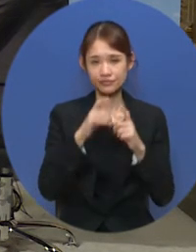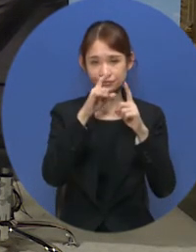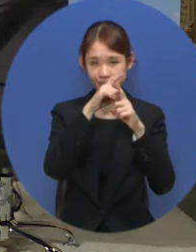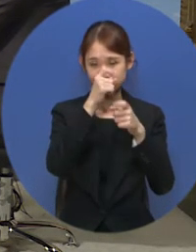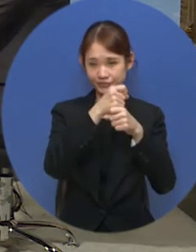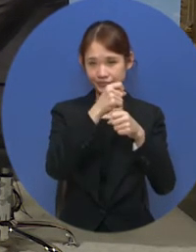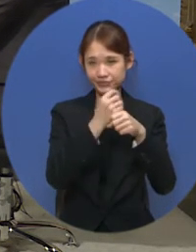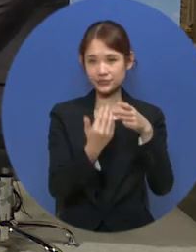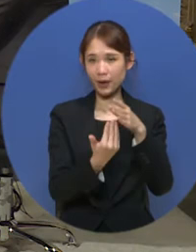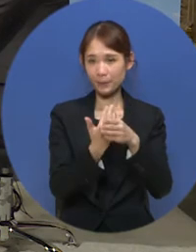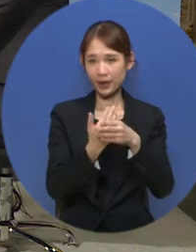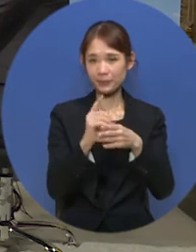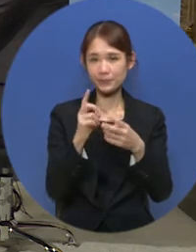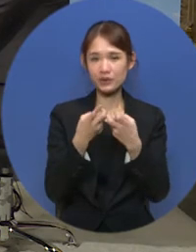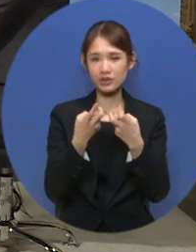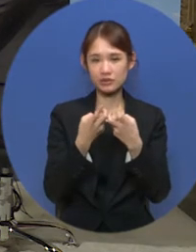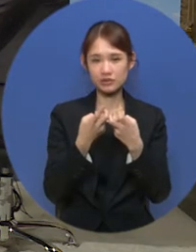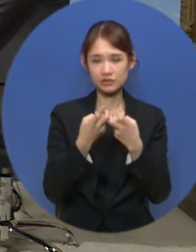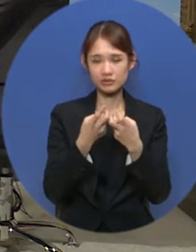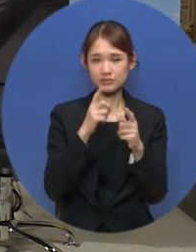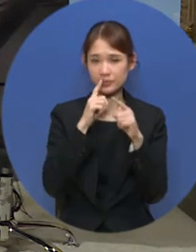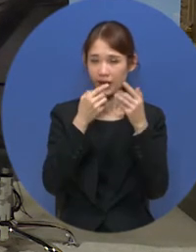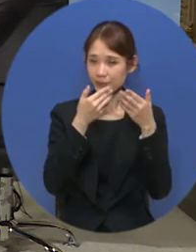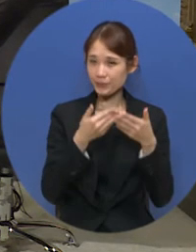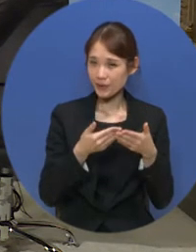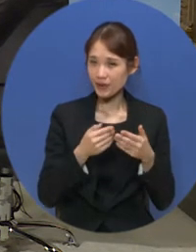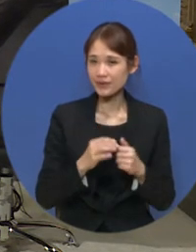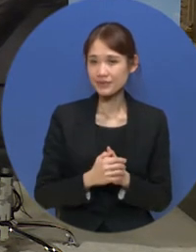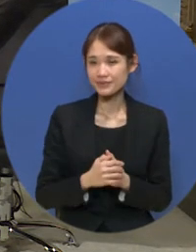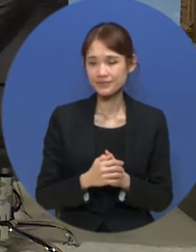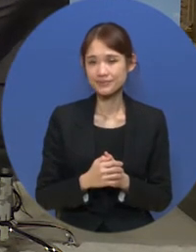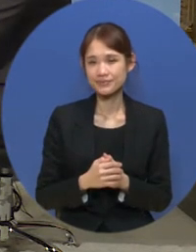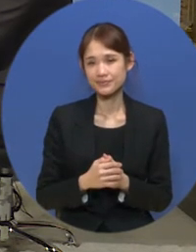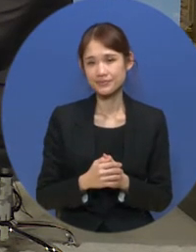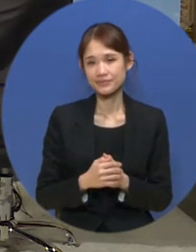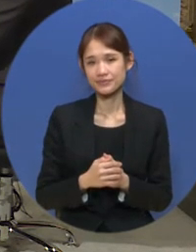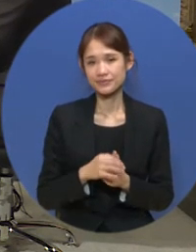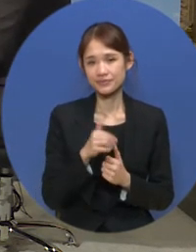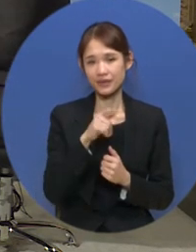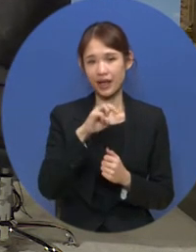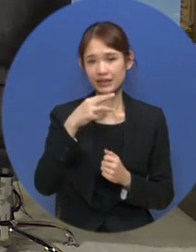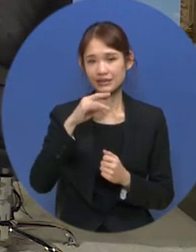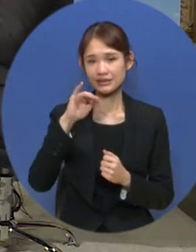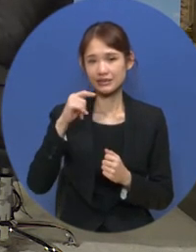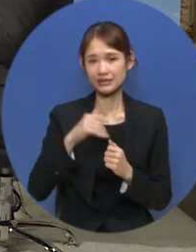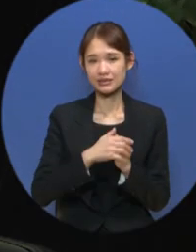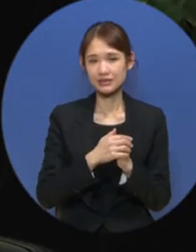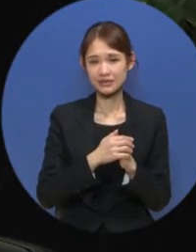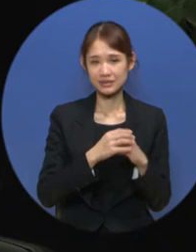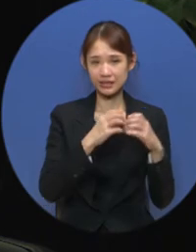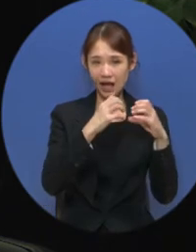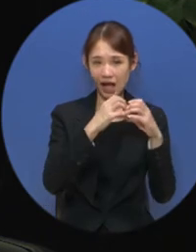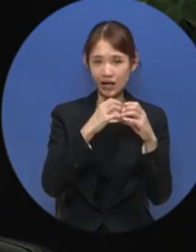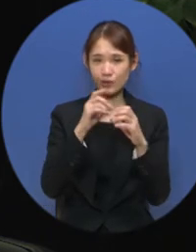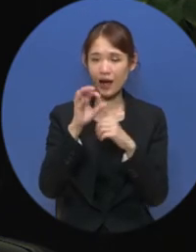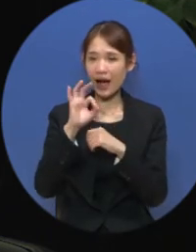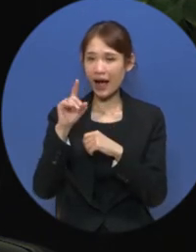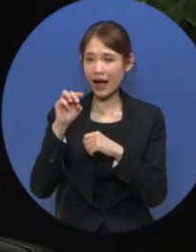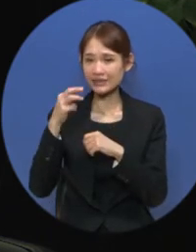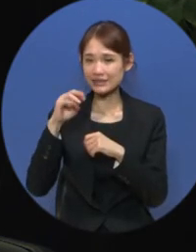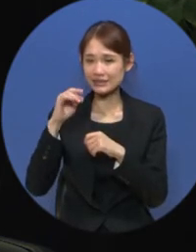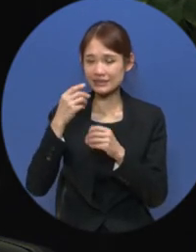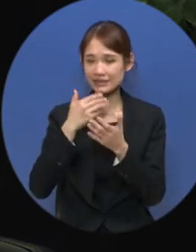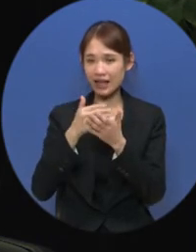브랜드 명이 탄생하게 됐는지 좀 말씀을 해주시면 감사하겠습니다. 네, 하티스트는 이제 그 하트하고 아티스트라는